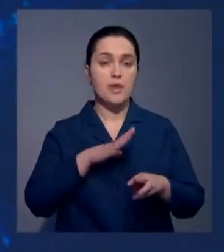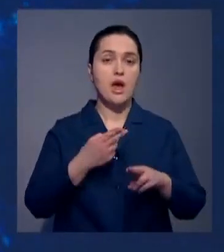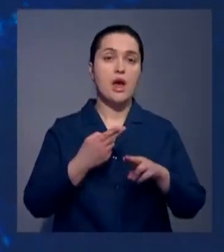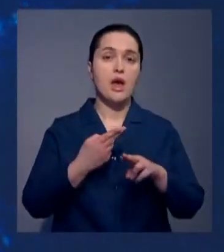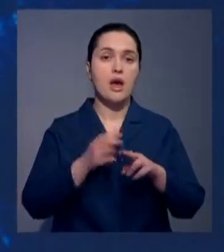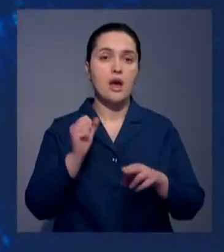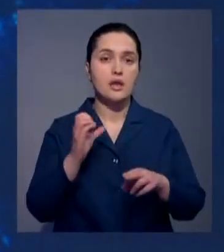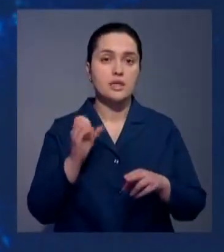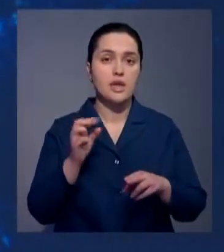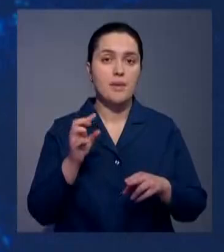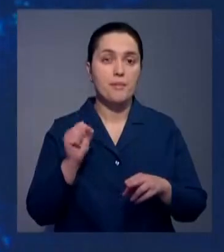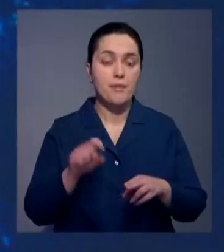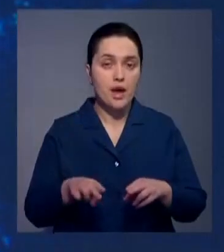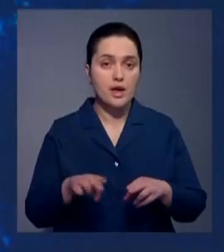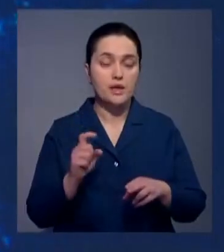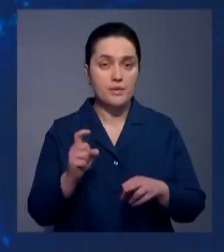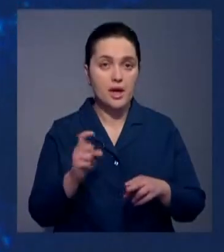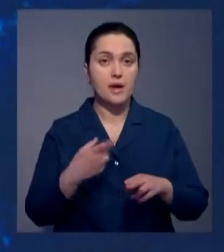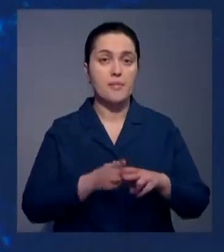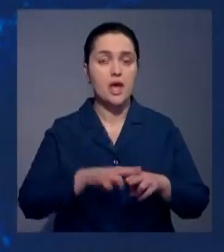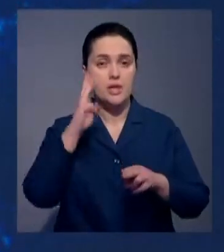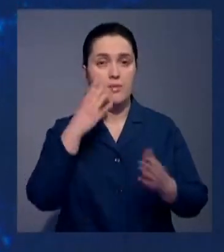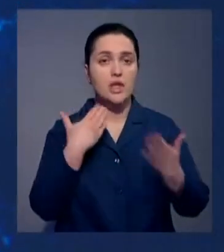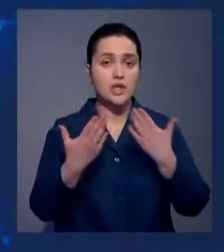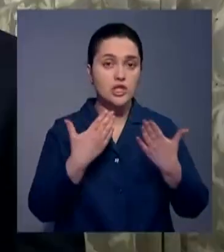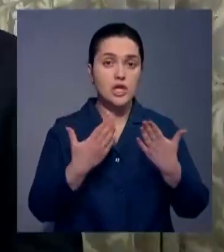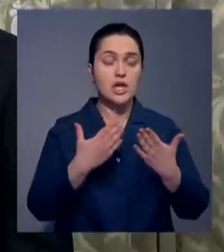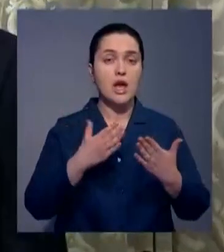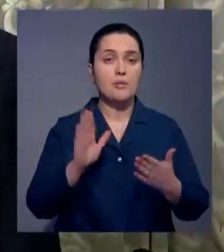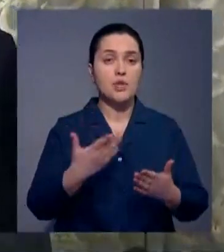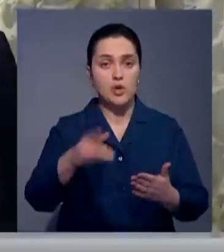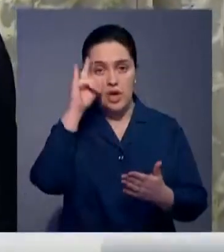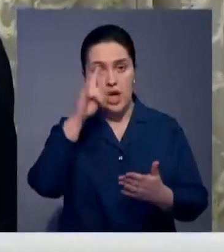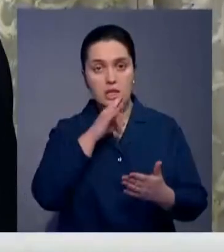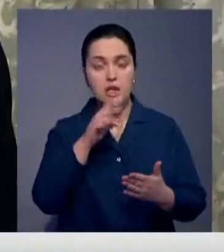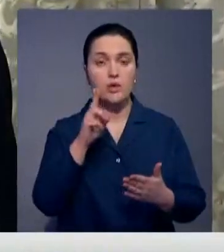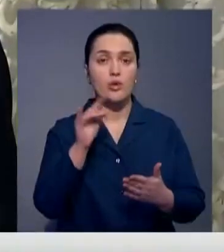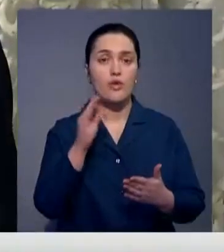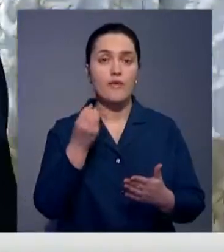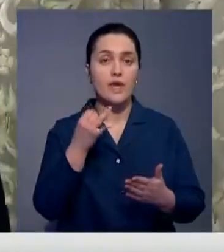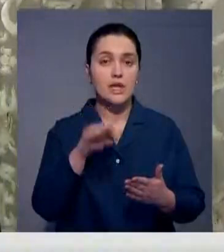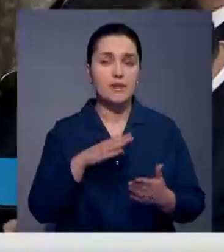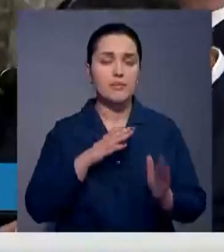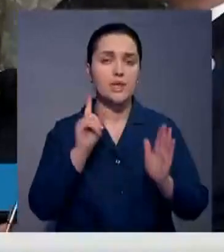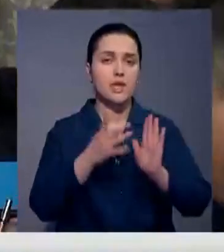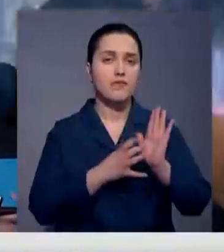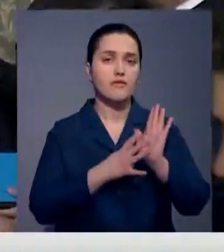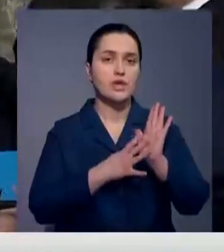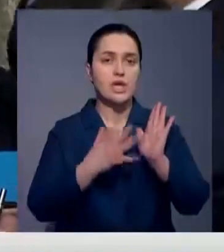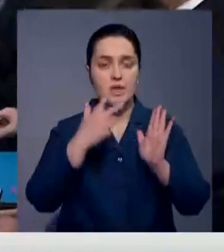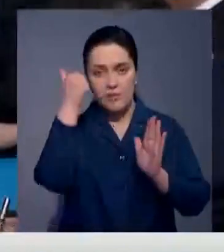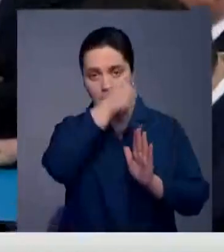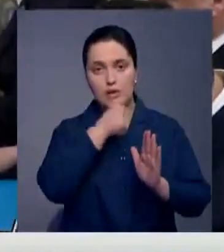хамад с собакам дипломатические отношения между нашими странами были установлены еще в 1993 году касым-жомарт токаев